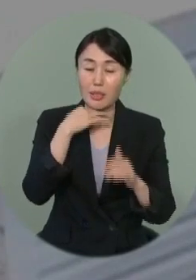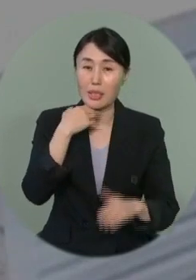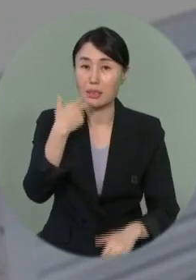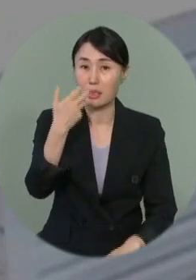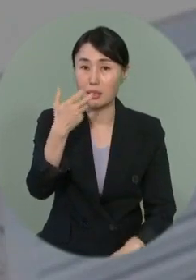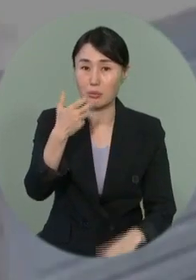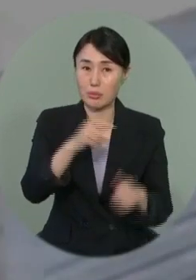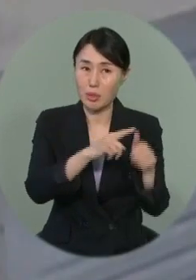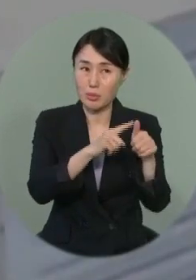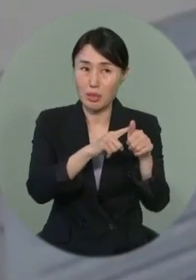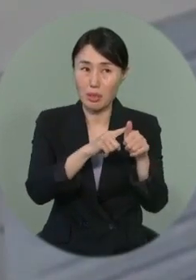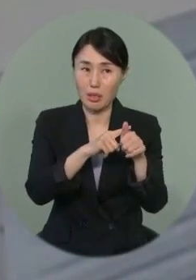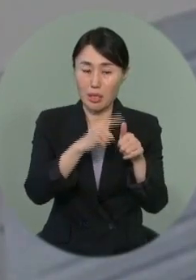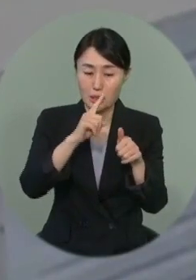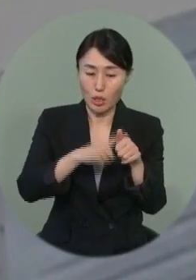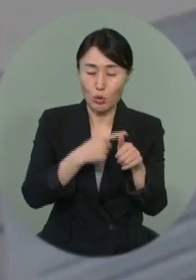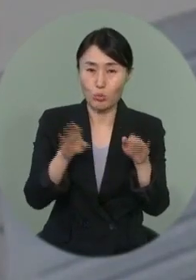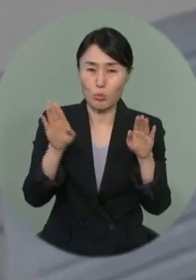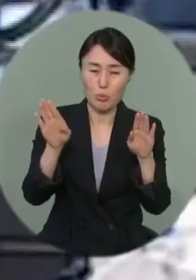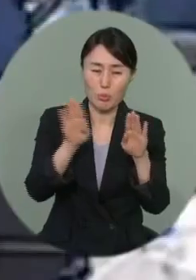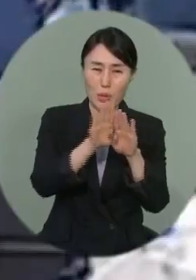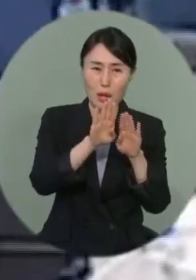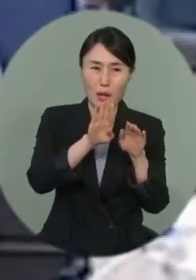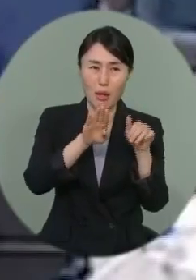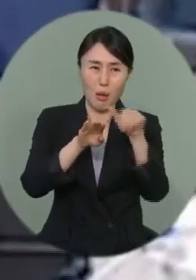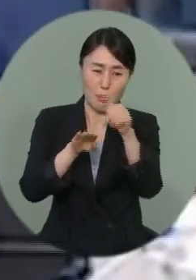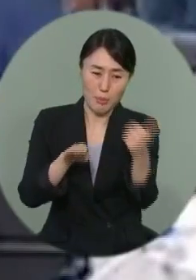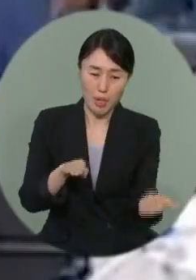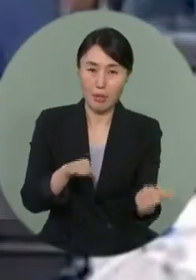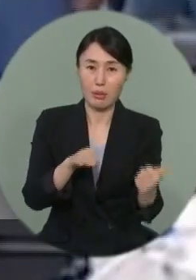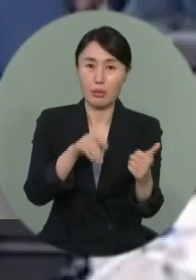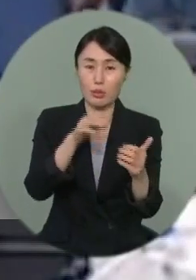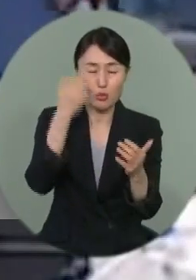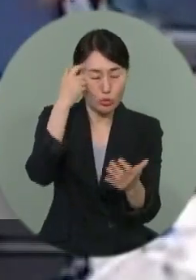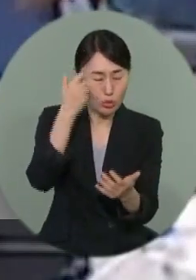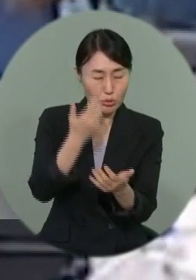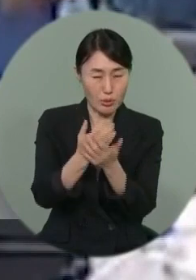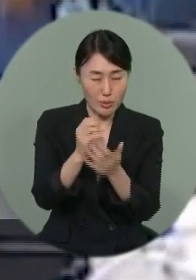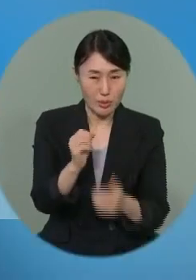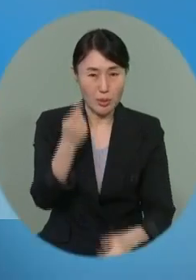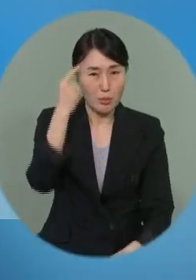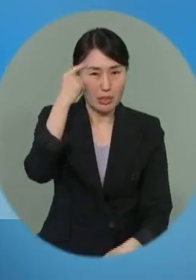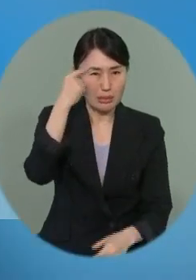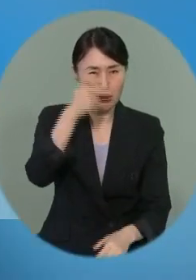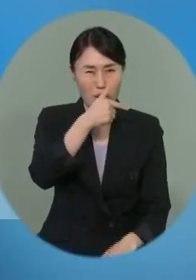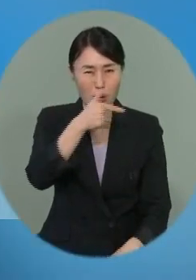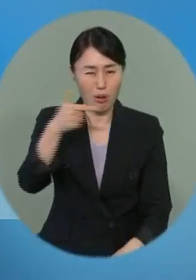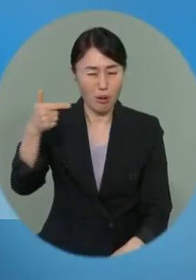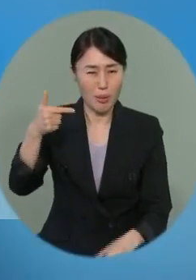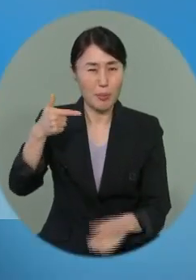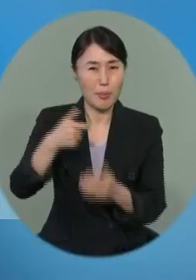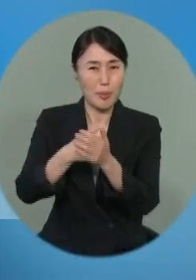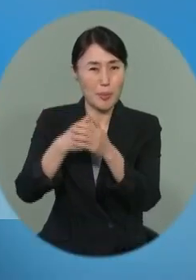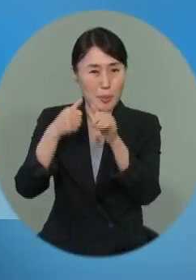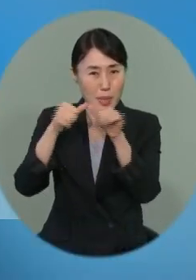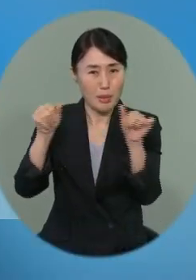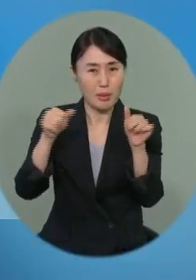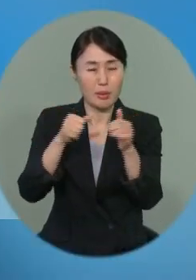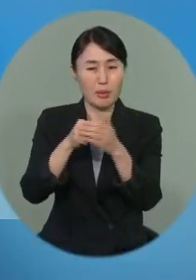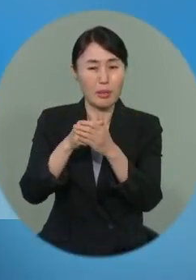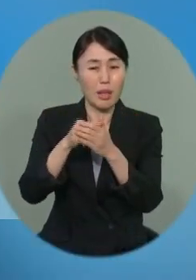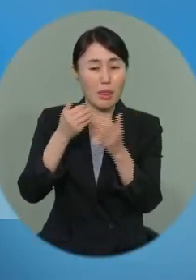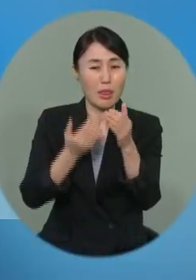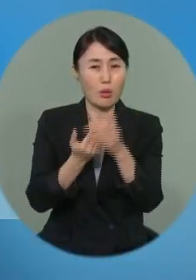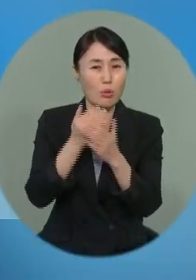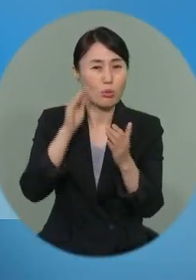씨가 닫히는 자동문에 부딪혀 넘어집니다. 당시 충격으로 김 씨는 머리를 크게 다쳐 병원으로 이송됐지만 사고 닷새 만에